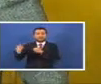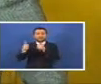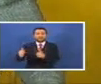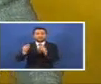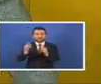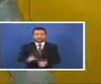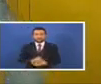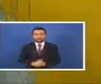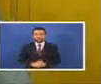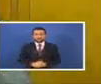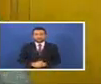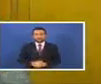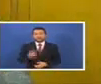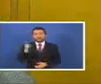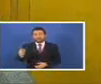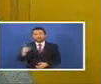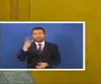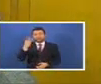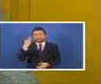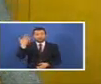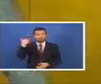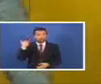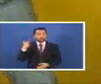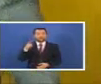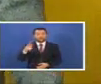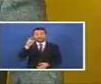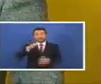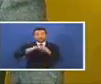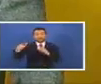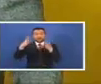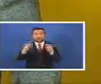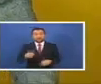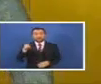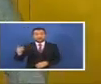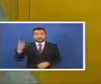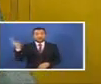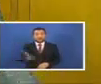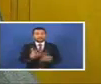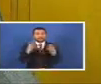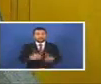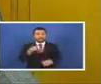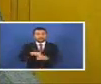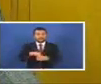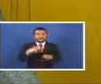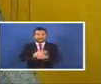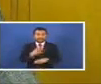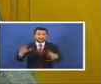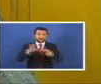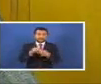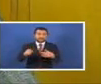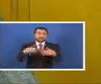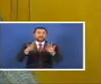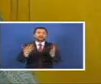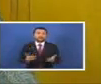yapılıyor. Bundan 3 gün önce de cemaatçi olduğu ya da darbeci olduğu gerekçesiyle bile